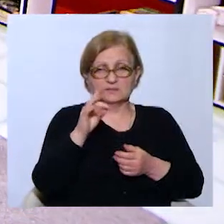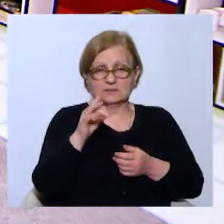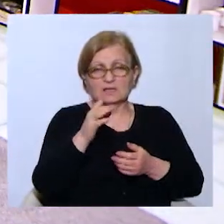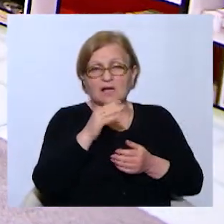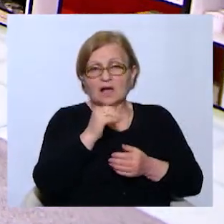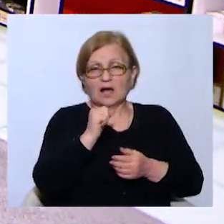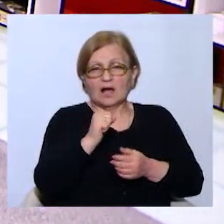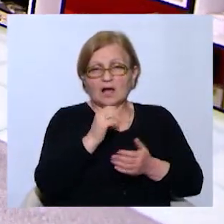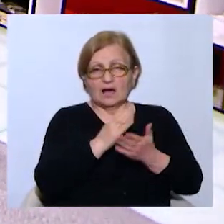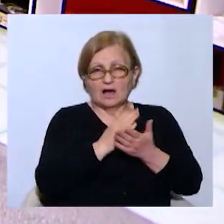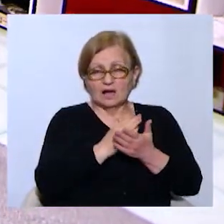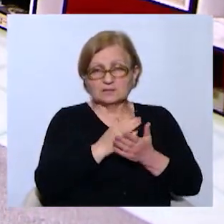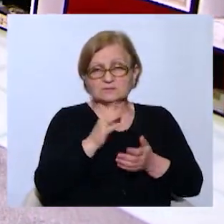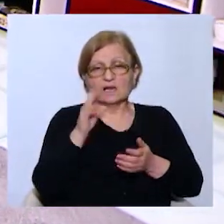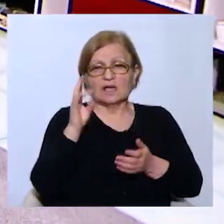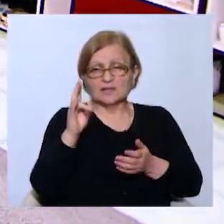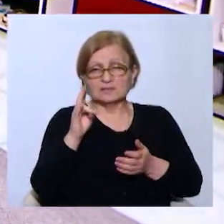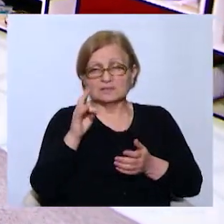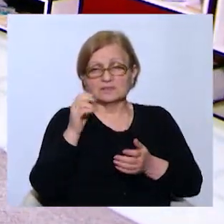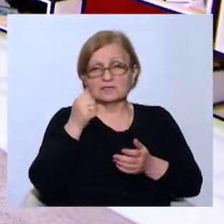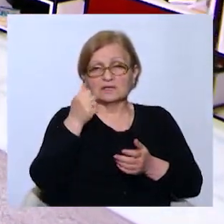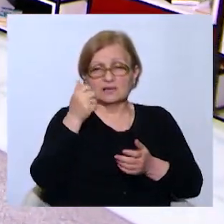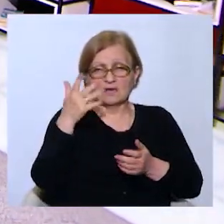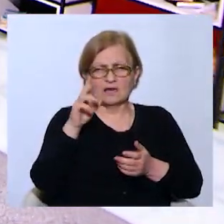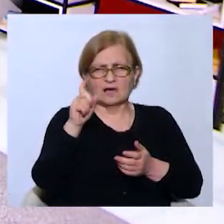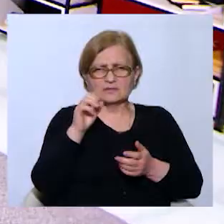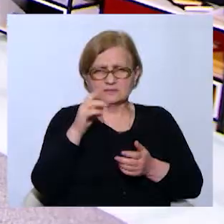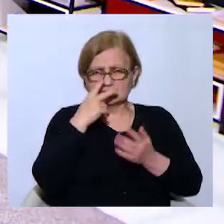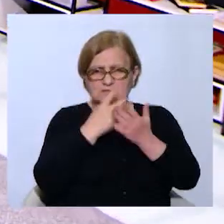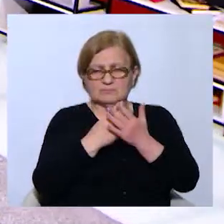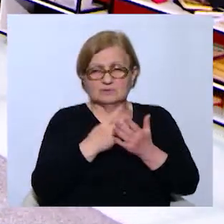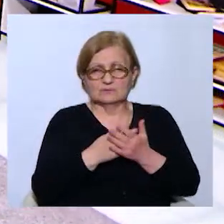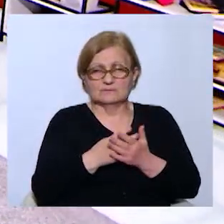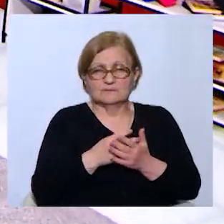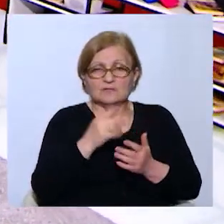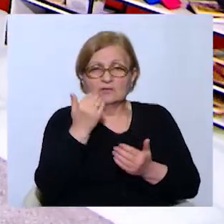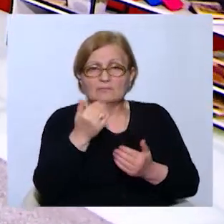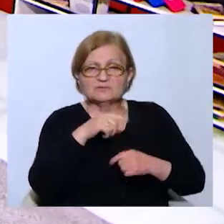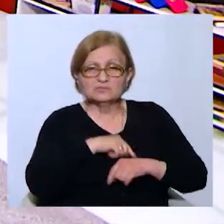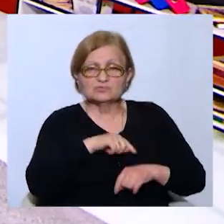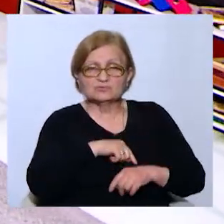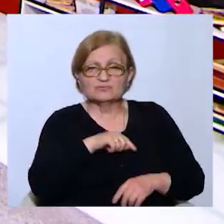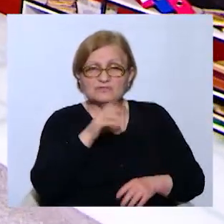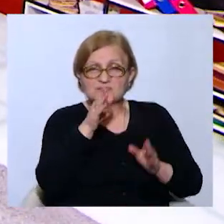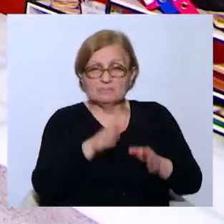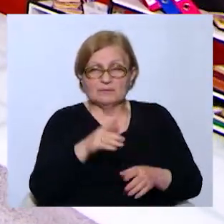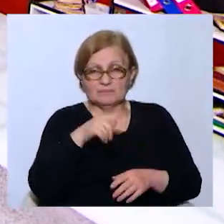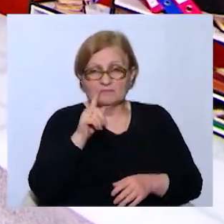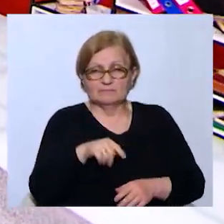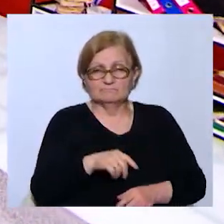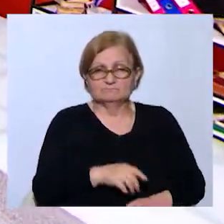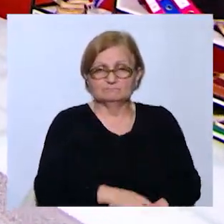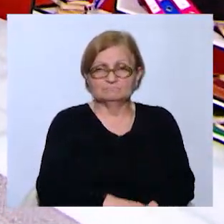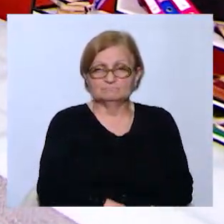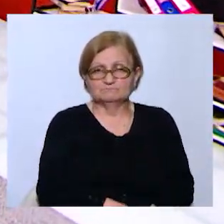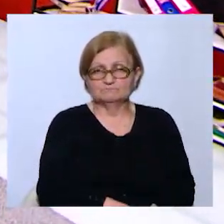ფუძე, ენი ხარისხის მაჩვენებელი. ჩვენ ასევე ვიცით ხარისხის თვისებები. ნახეთ? აი ეს მინდა